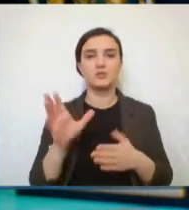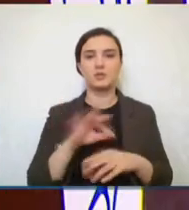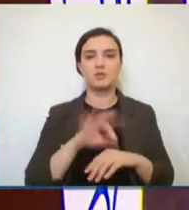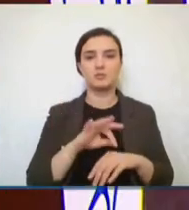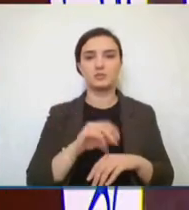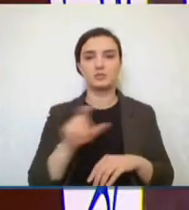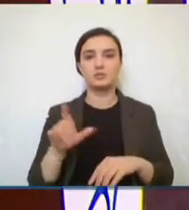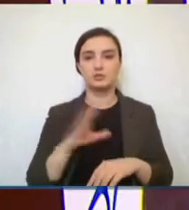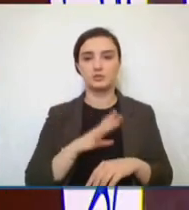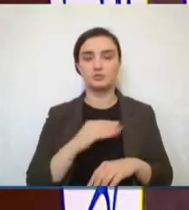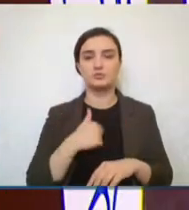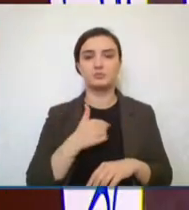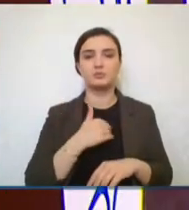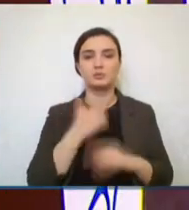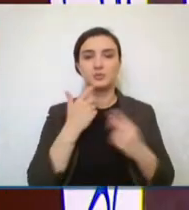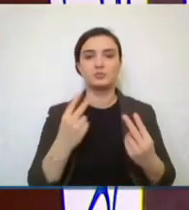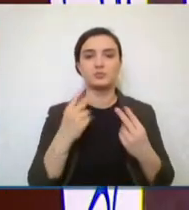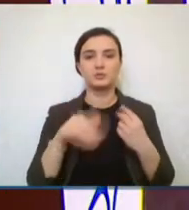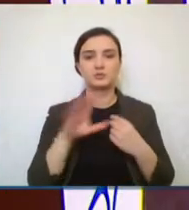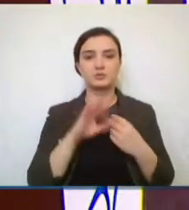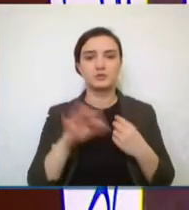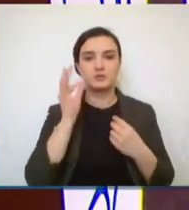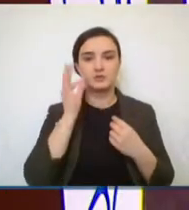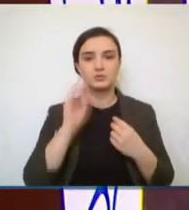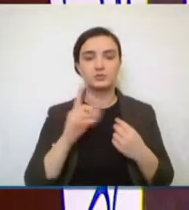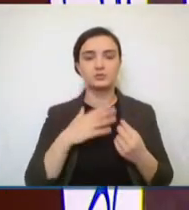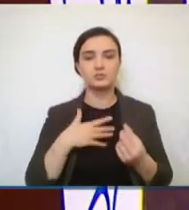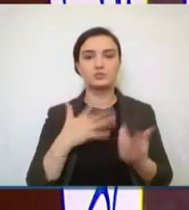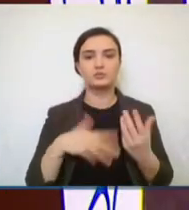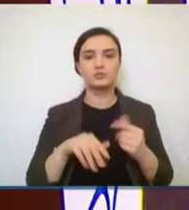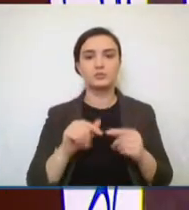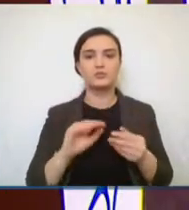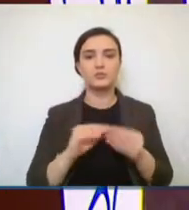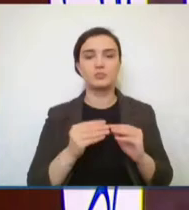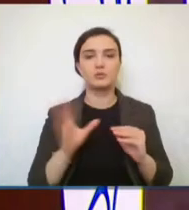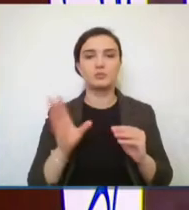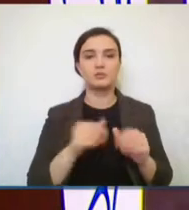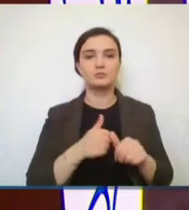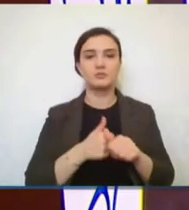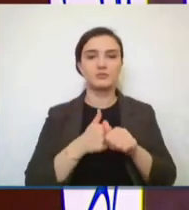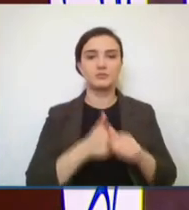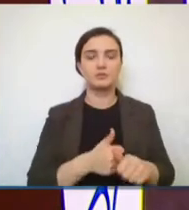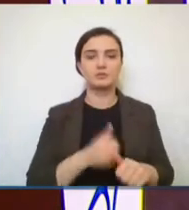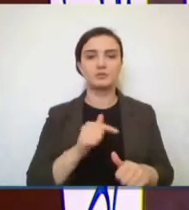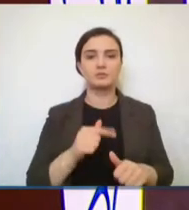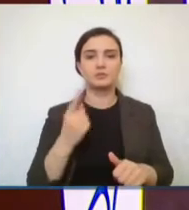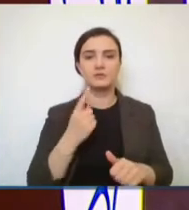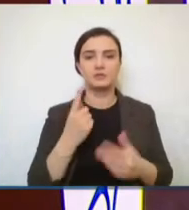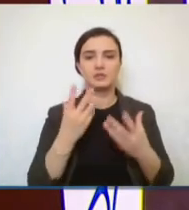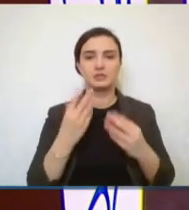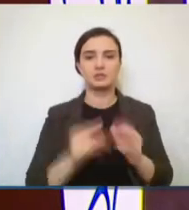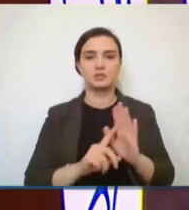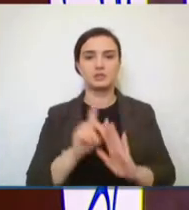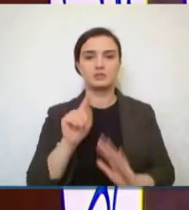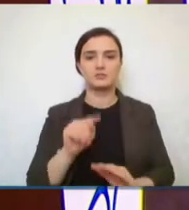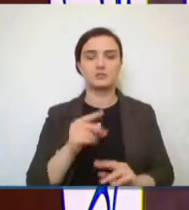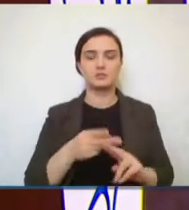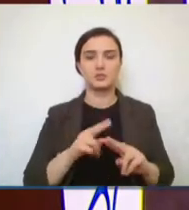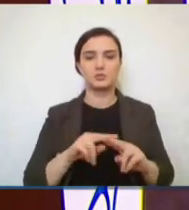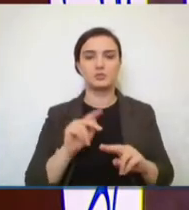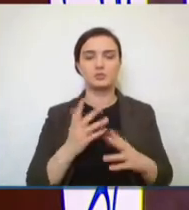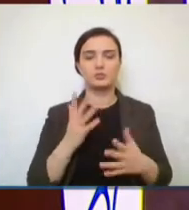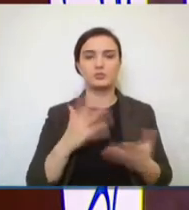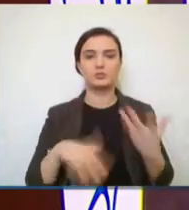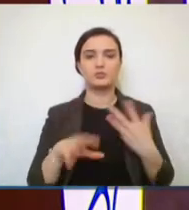მინდა მაყურებელს გავახსენო, რომ ჩვენ ამ პრობლემას მოყვებით პირველი დღიდან, ამიტომ სრულიად ბუნებრივია,